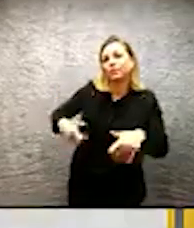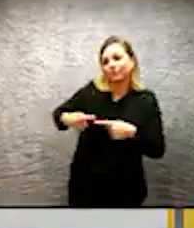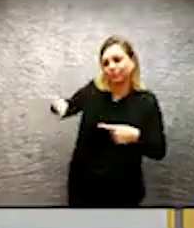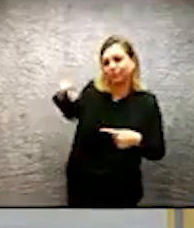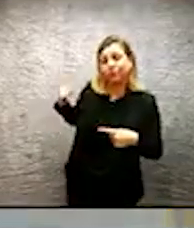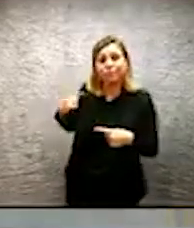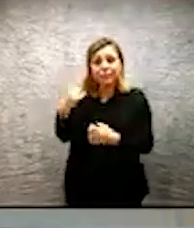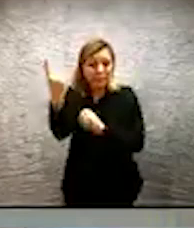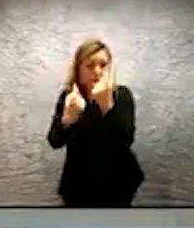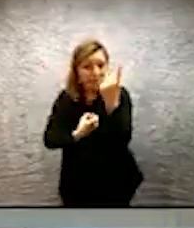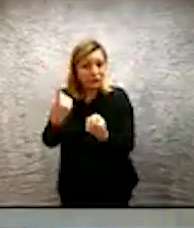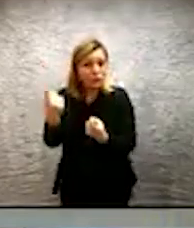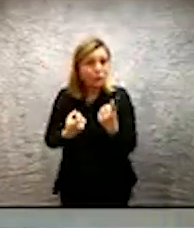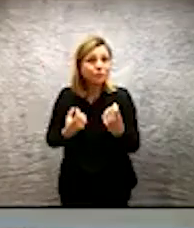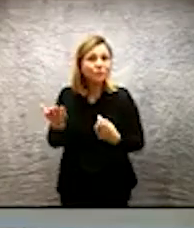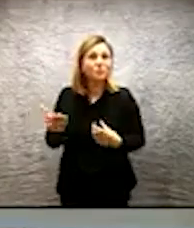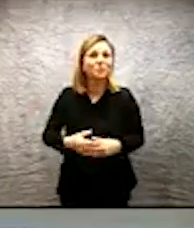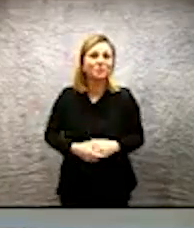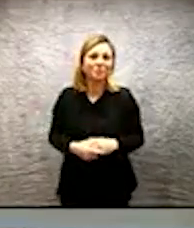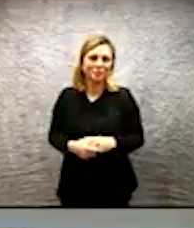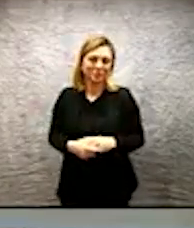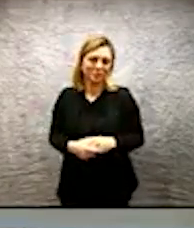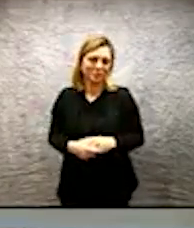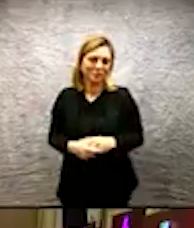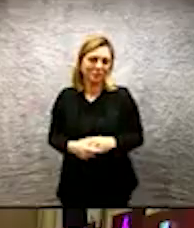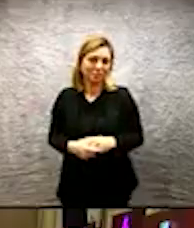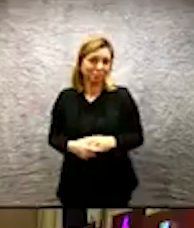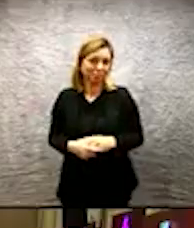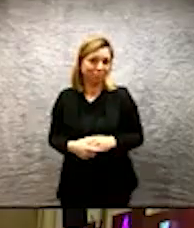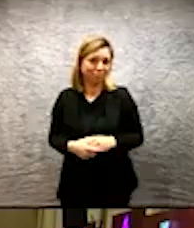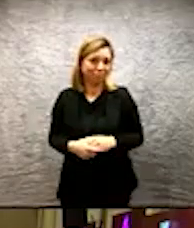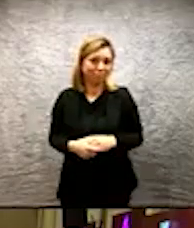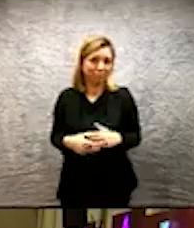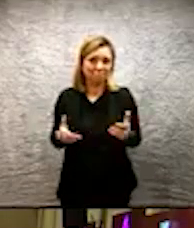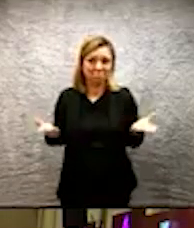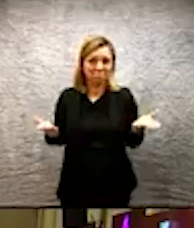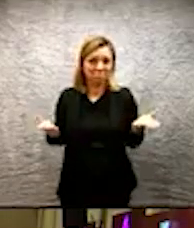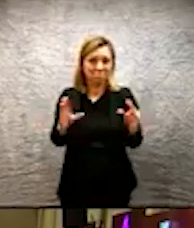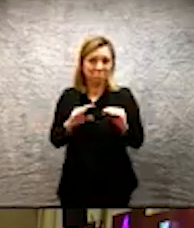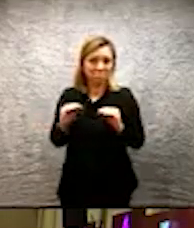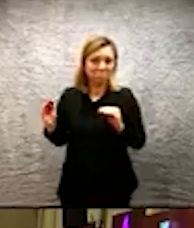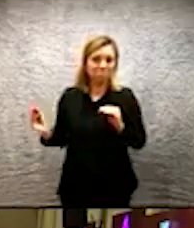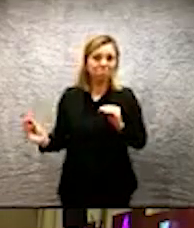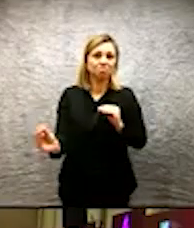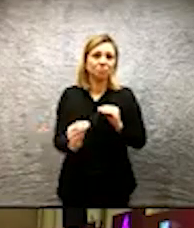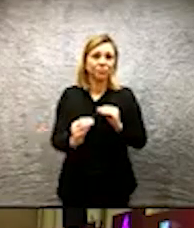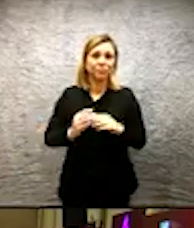Y a-t-il des questions sur cette délibération ?